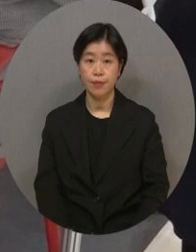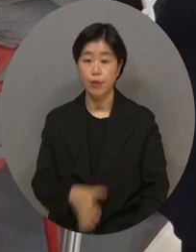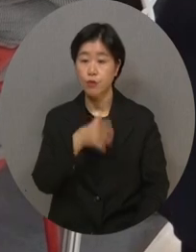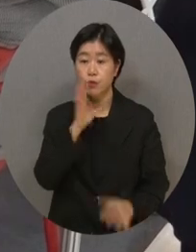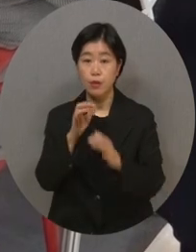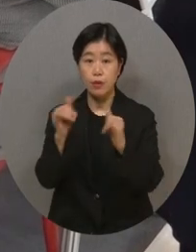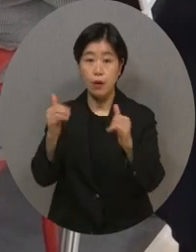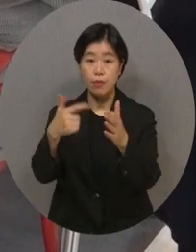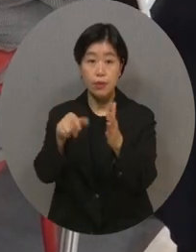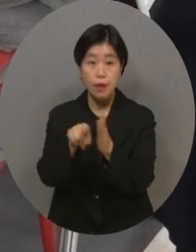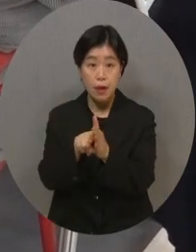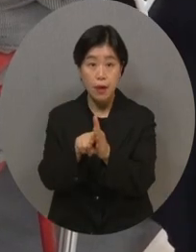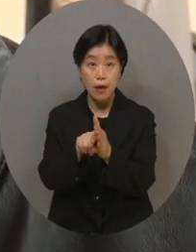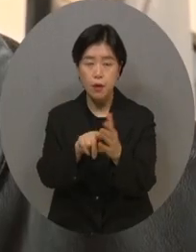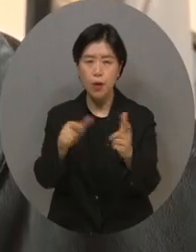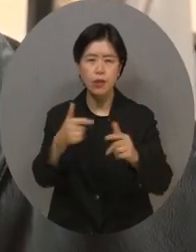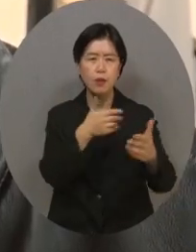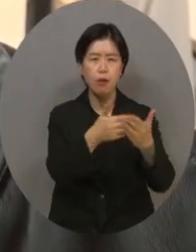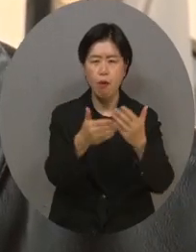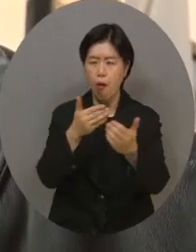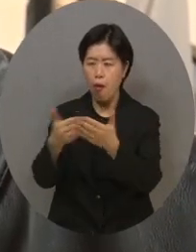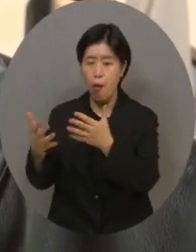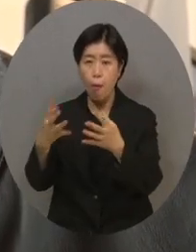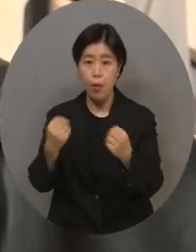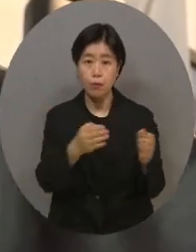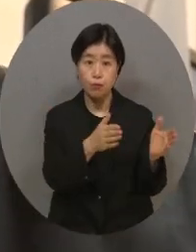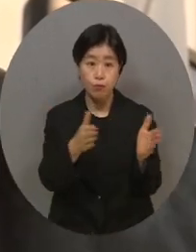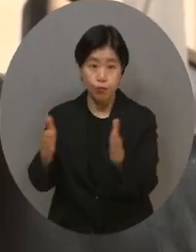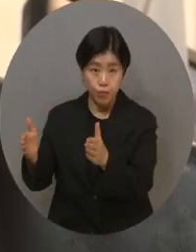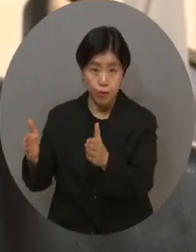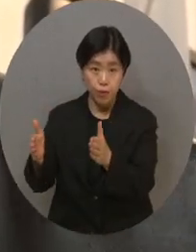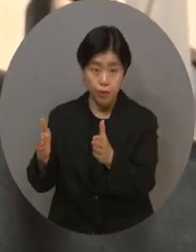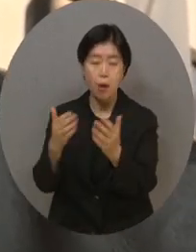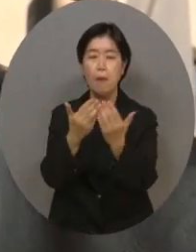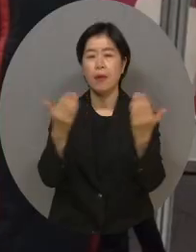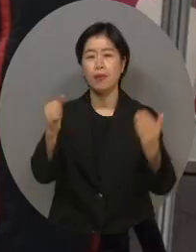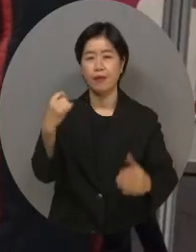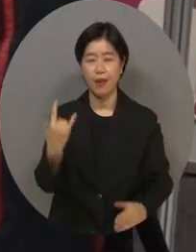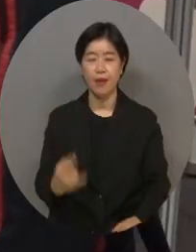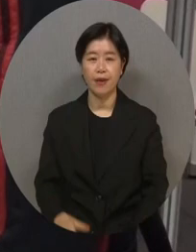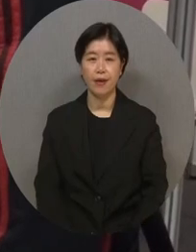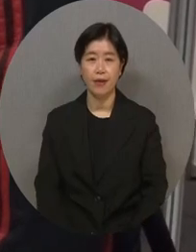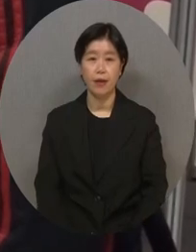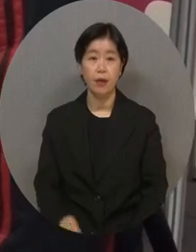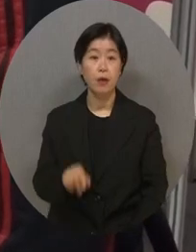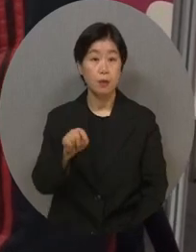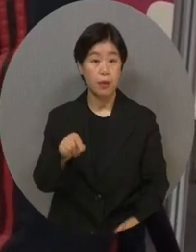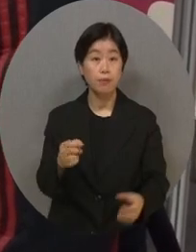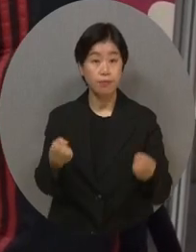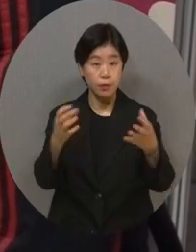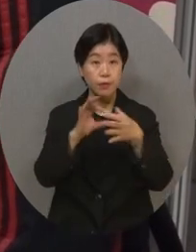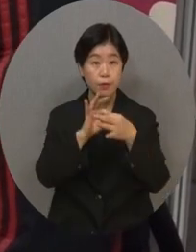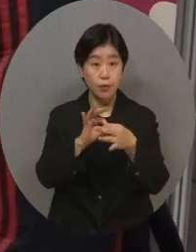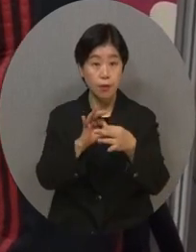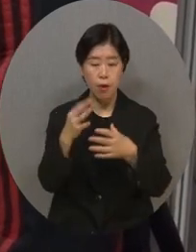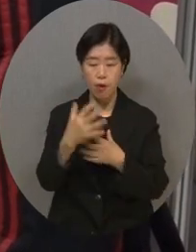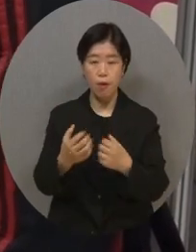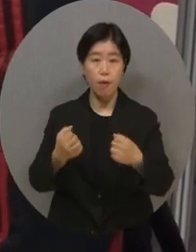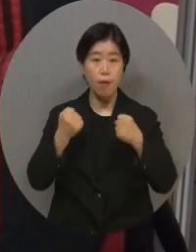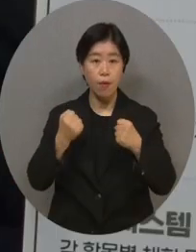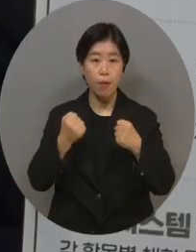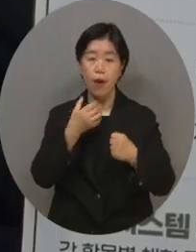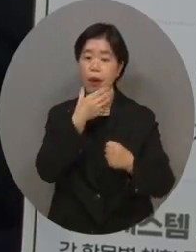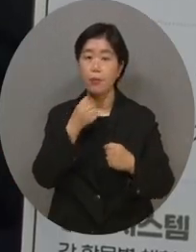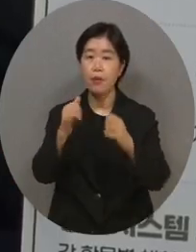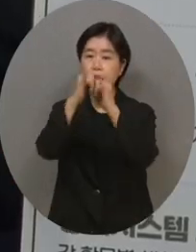시니어만을 위한 다양한 경험들로 가득했던 2023 시니어 라이프스타일 박람회. 이번 박람회가 건강하고 행복한